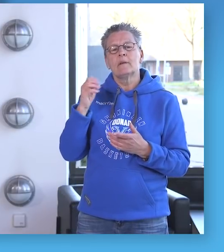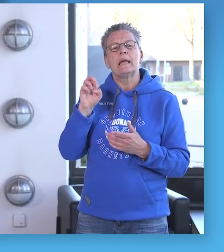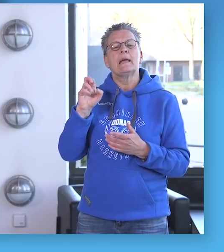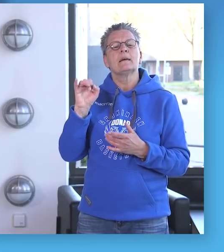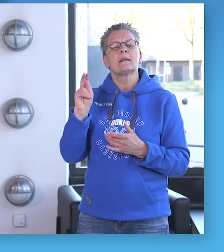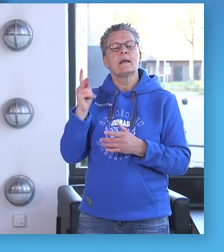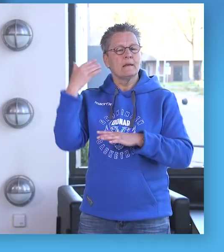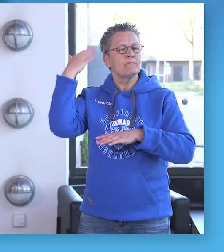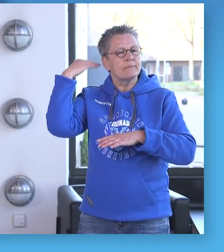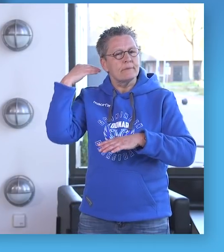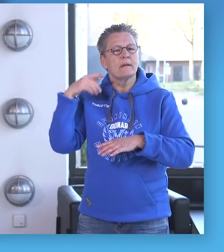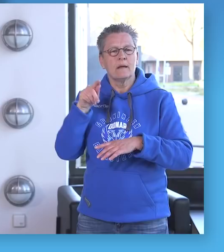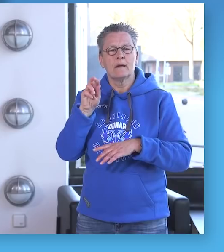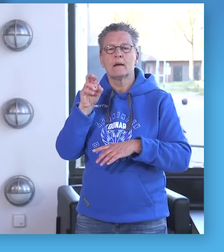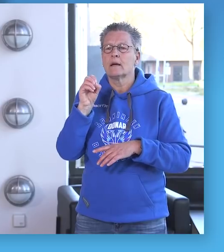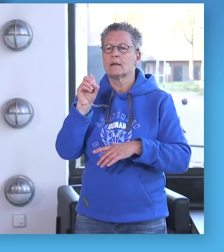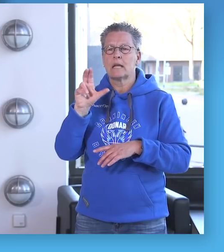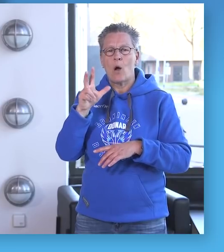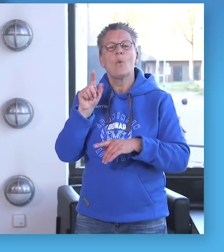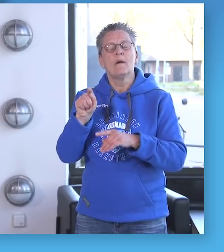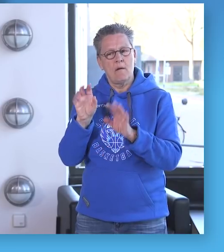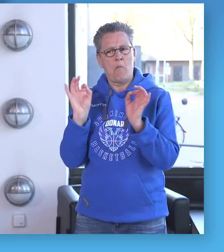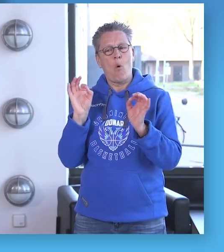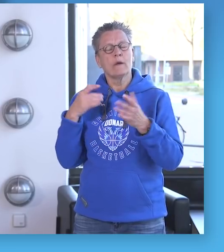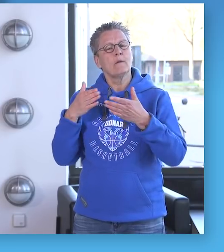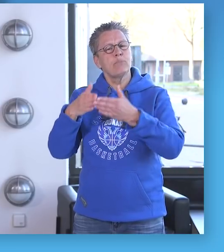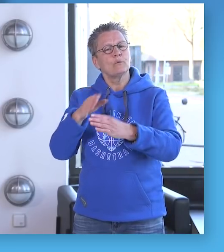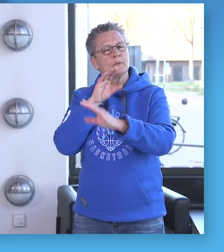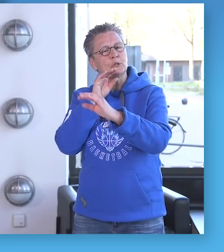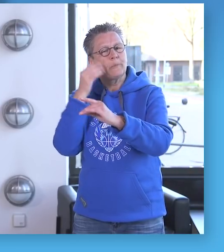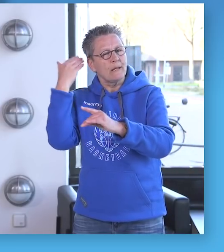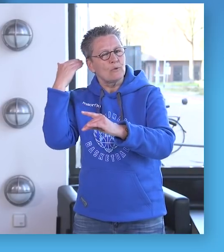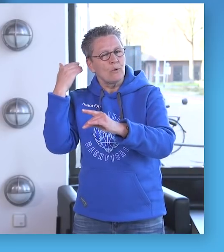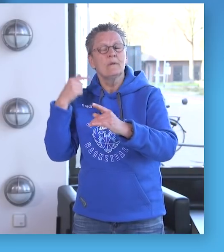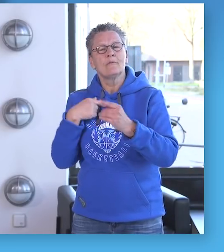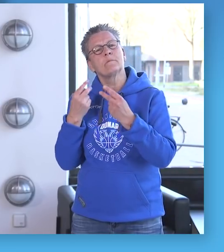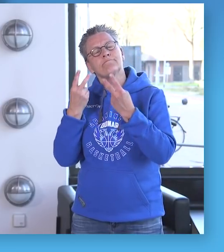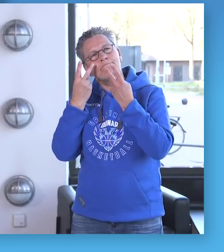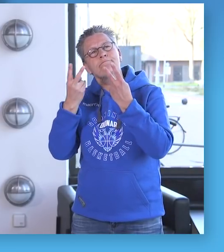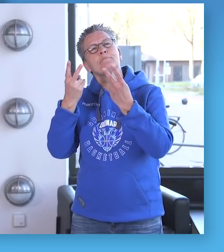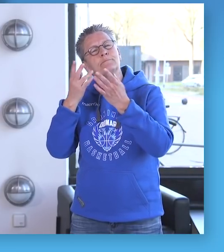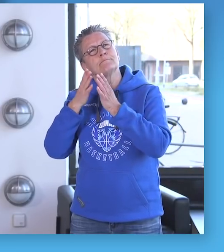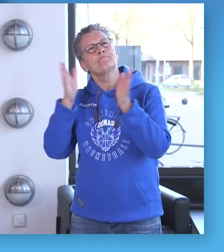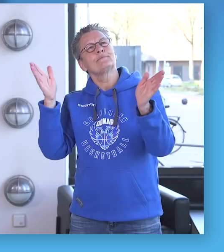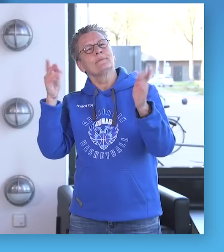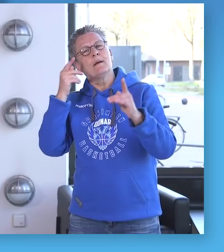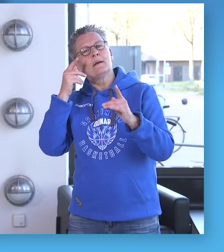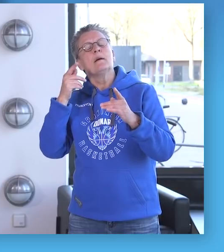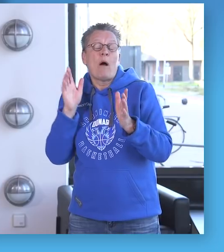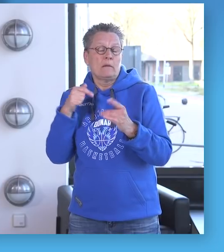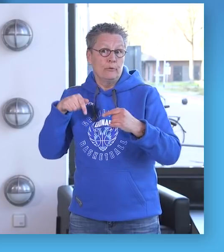bootje bij jou in Grauw. En hebben we het seizoen even beschouwd. Nou ja, er valt nu natuurlijk weinig te verschouwen. Maar aan de andere kant denk ik, laten we ook nog even